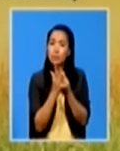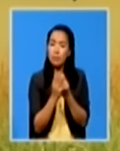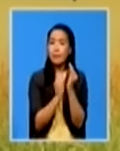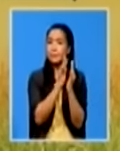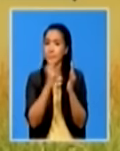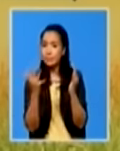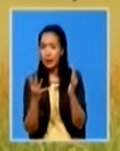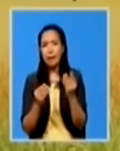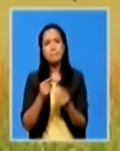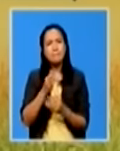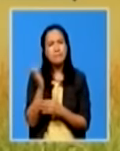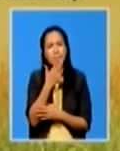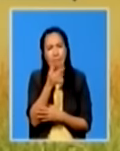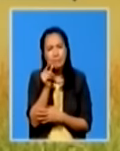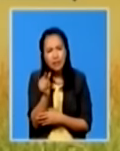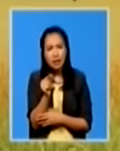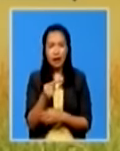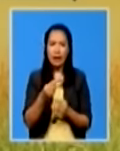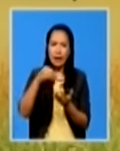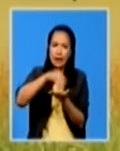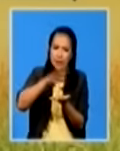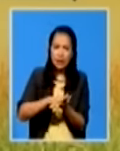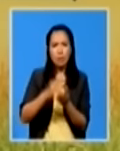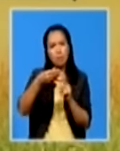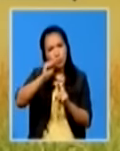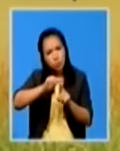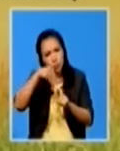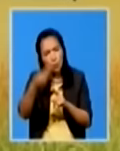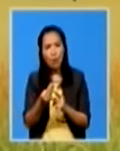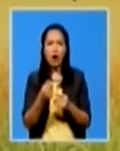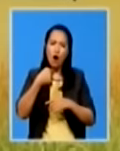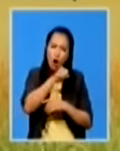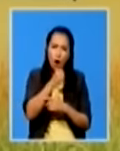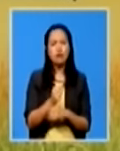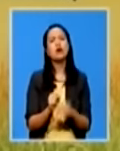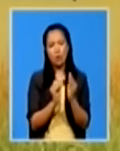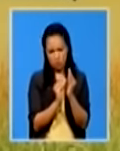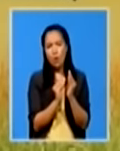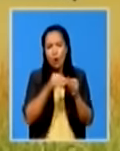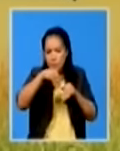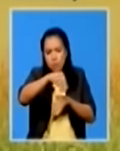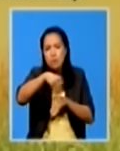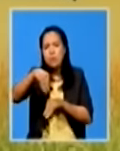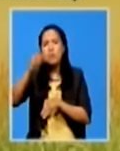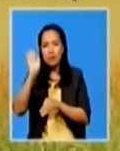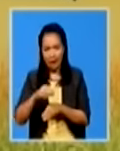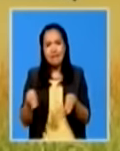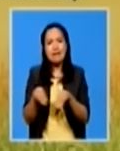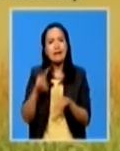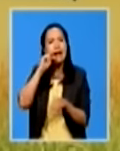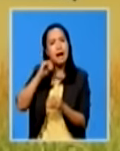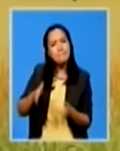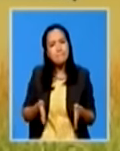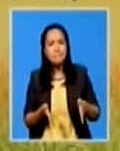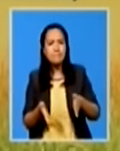กหอมกระเทียมกล้วยอ้อยแล้วก็ไม้ยืนต้นเสริมไปด้วยอะไรก็ได้นะครับไม้โตเร็วบ้างอะไรบ้างที่มันอยู่ริมน้ำนะครับริ